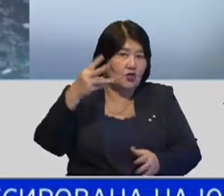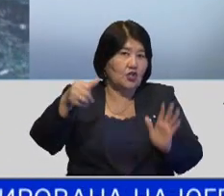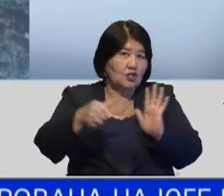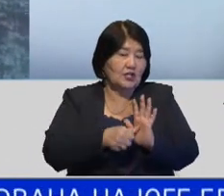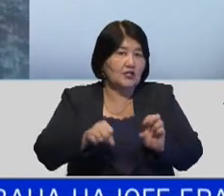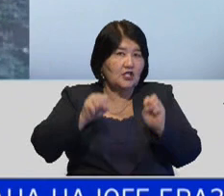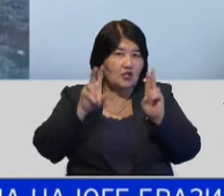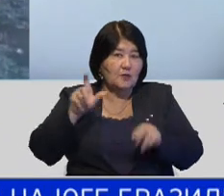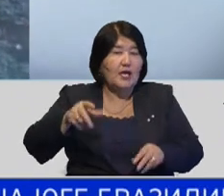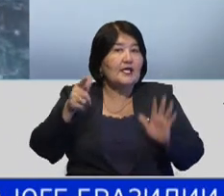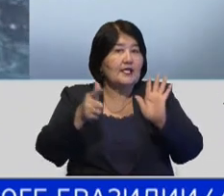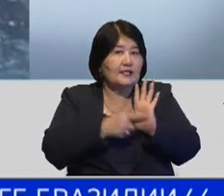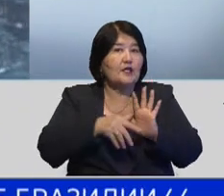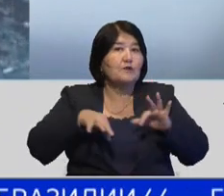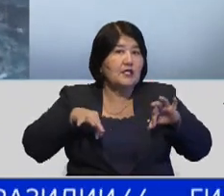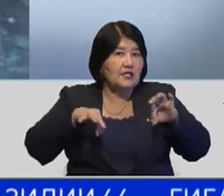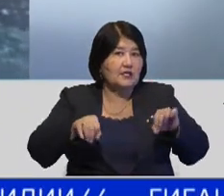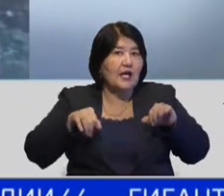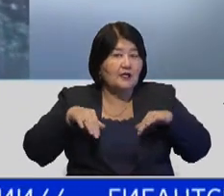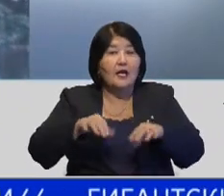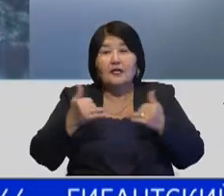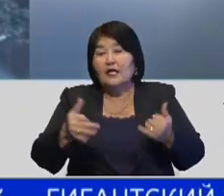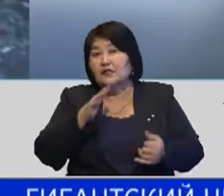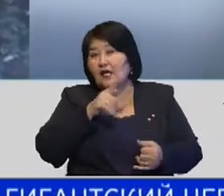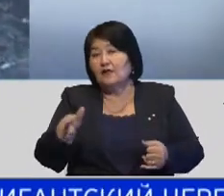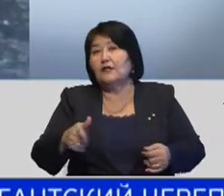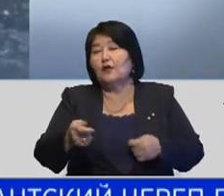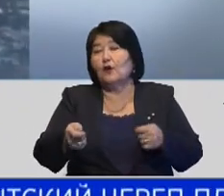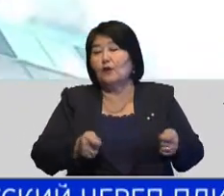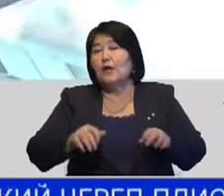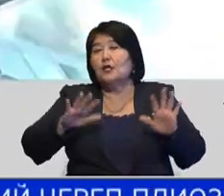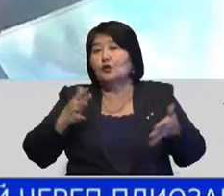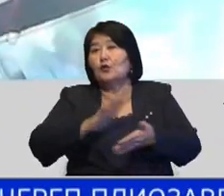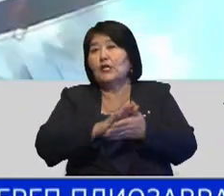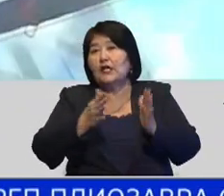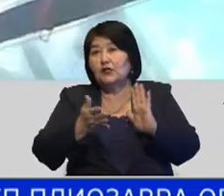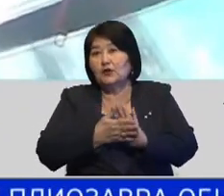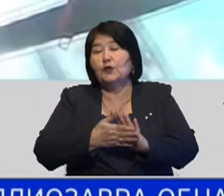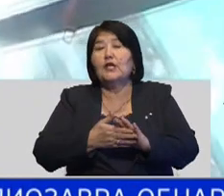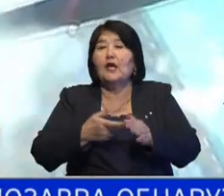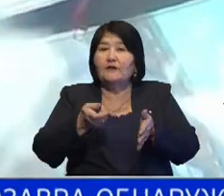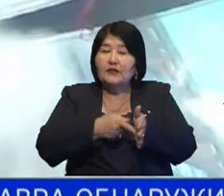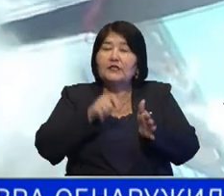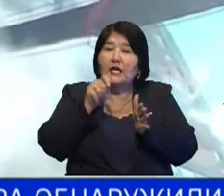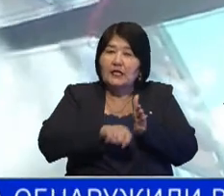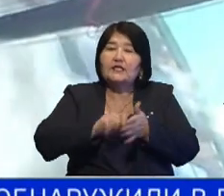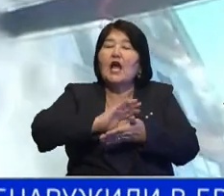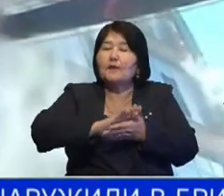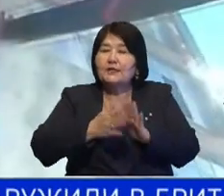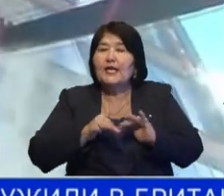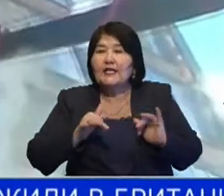36 специалистов и 7 единиц техники. В настоящее время управлением по чрезвычайным ситуациям выясняется обстоятельства.